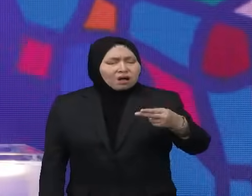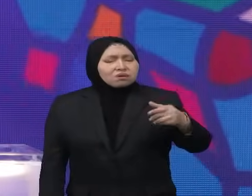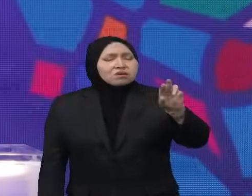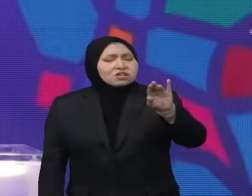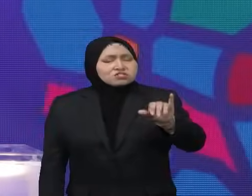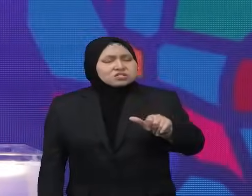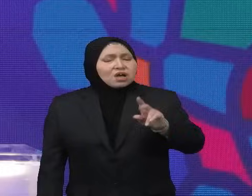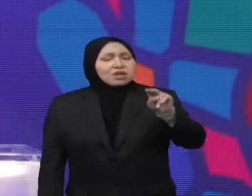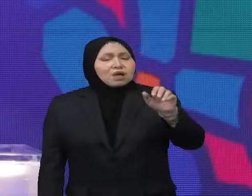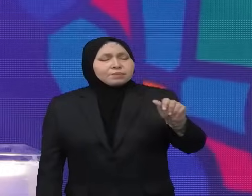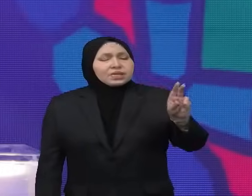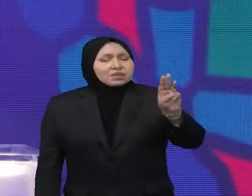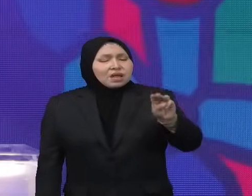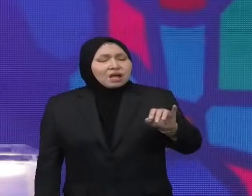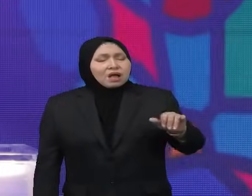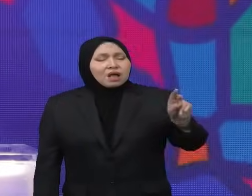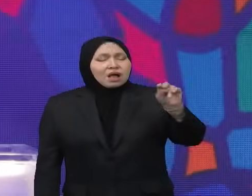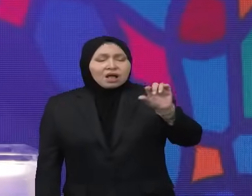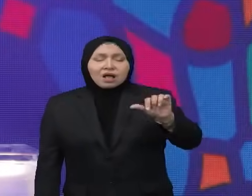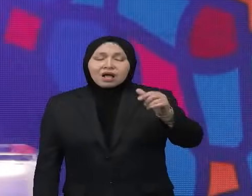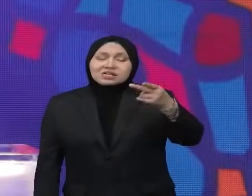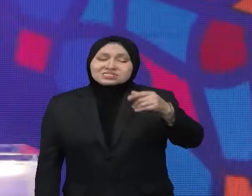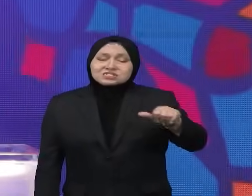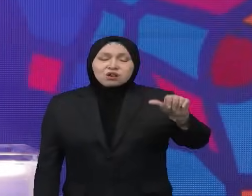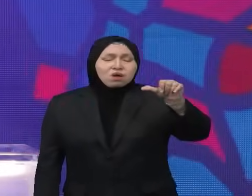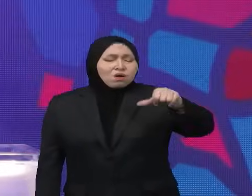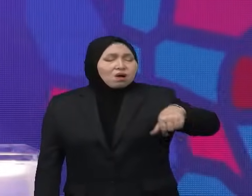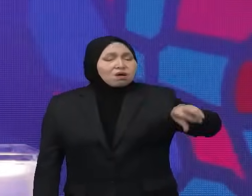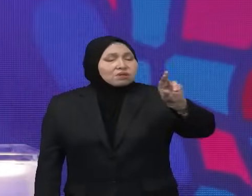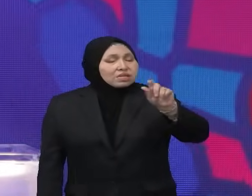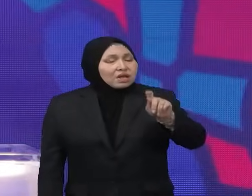أخرجنا من هذه القرية